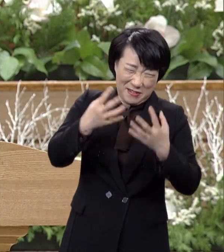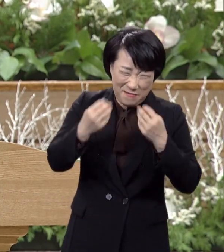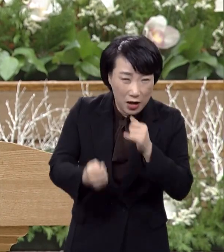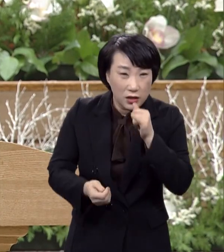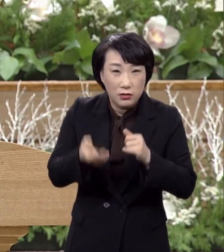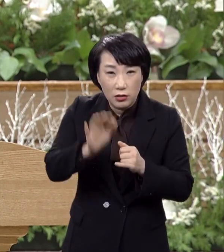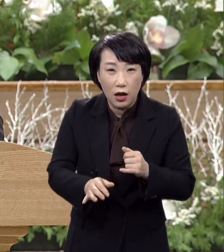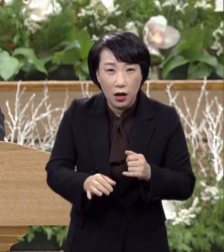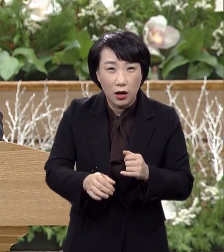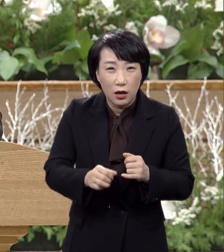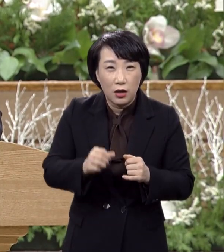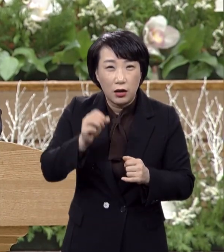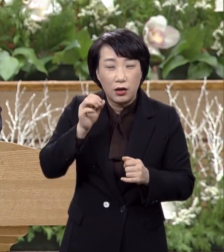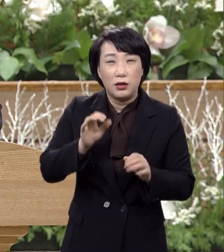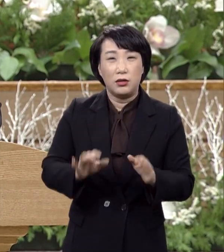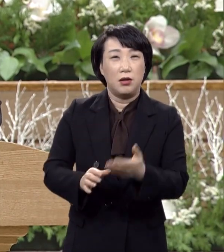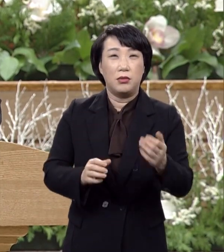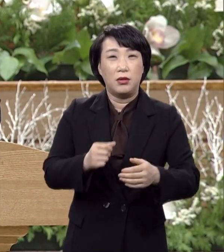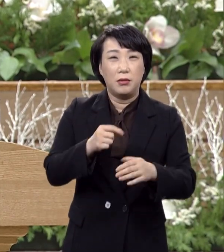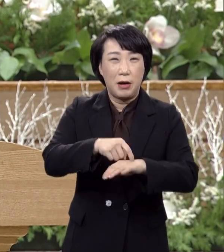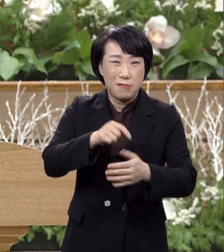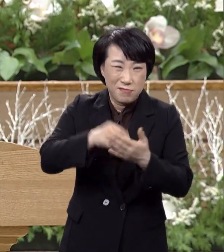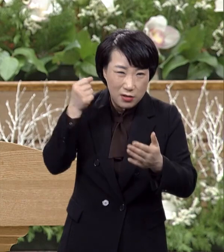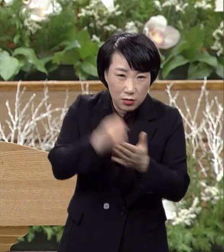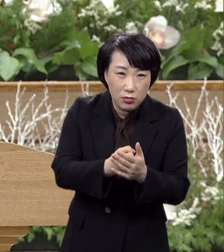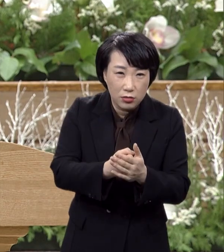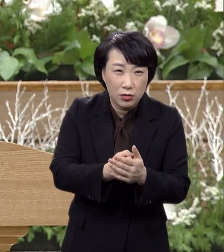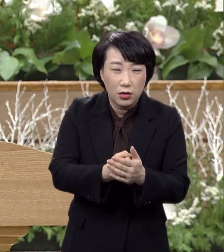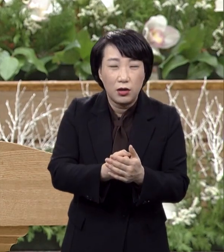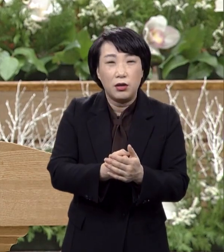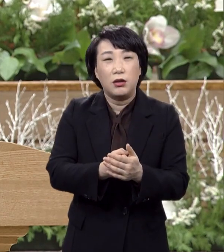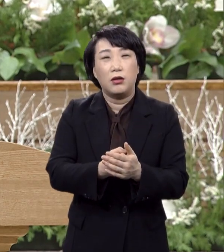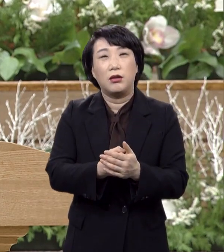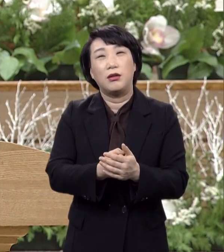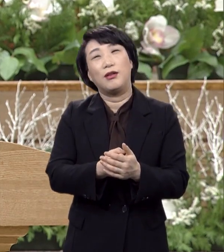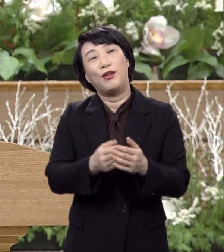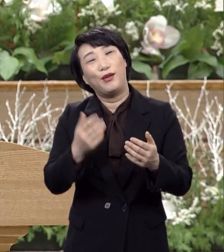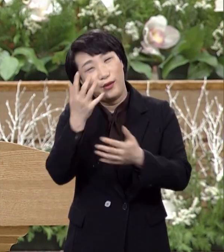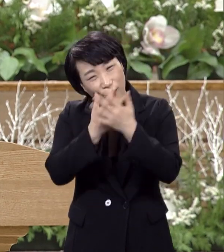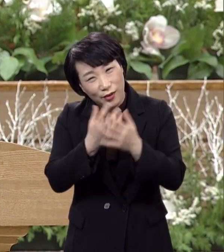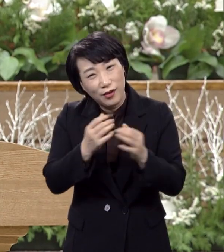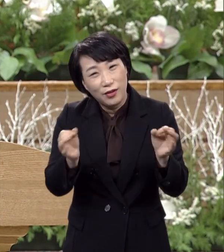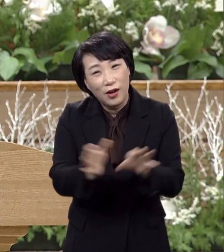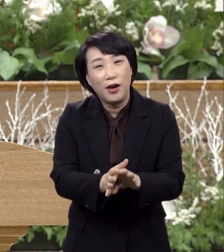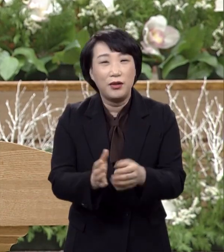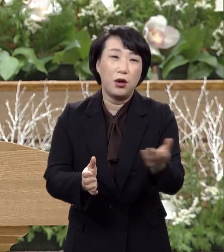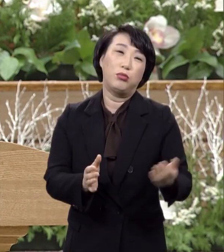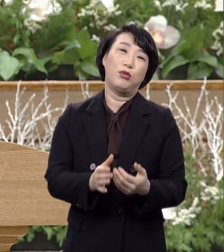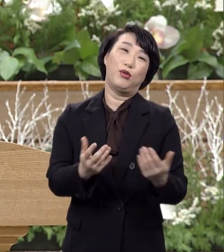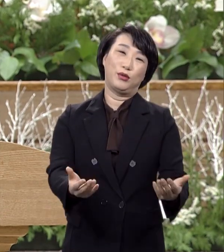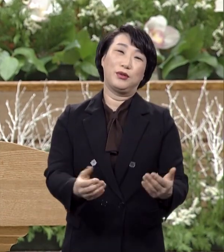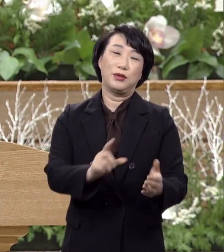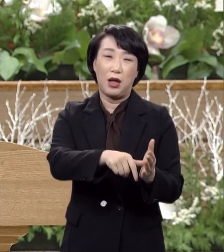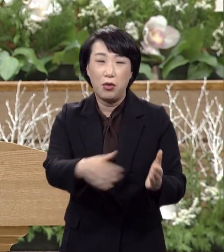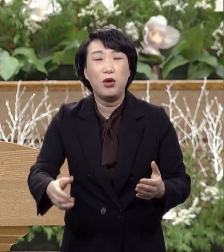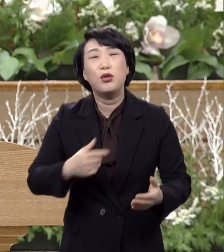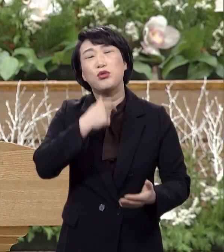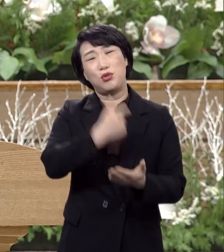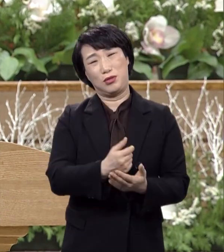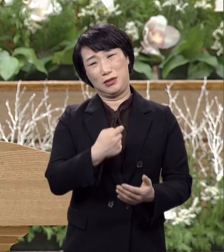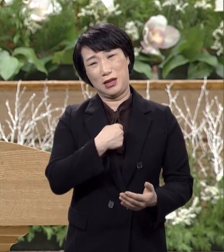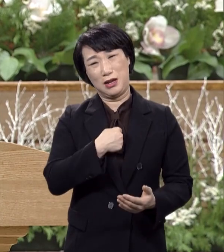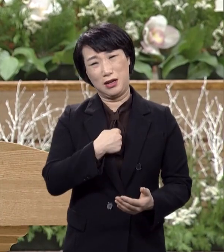하지만 다짐뿐이지 되는 게 없었다면 세월에게 속은 거야. 세월 속에서 세월을 가지고